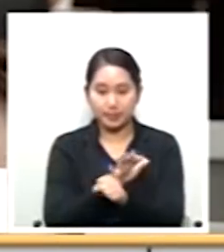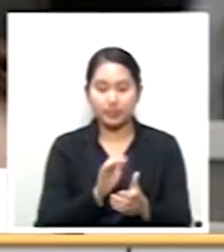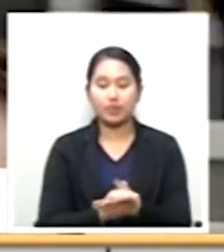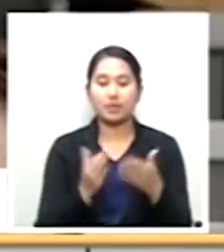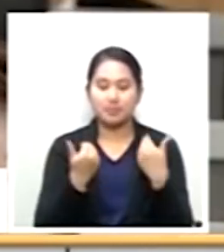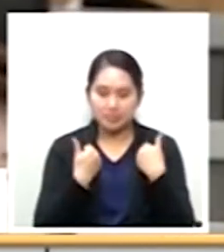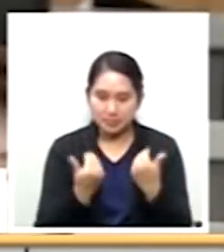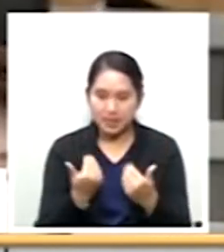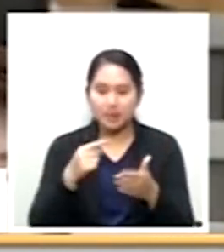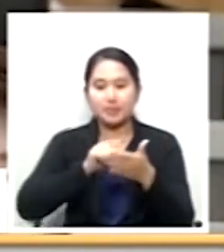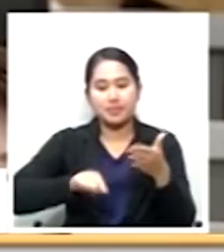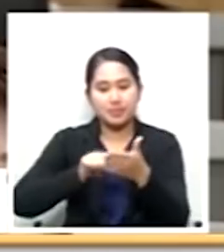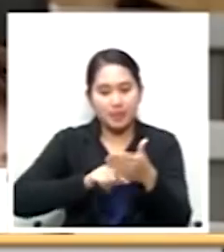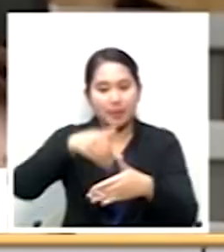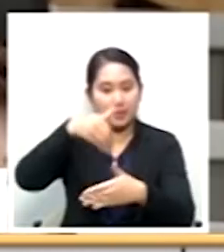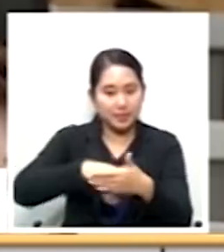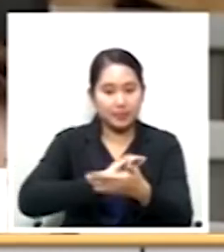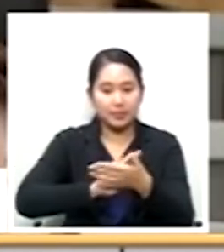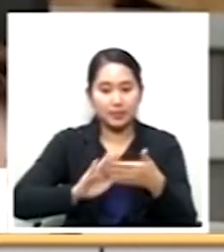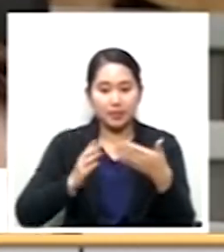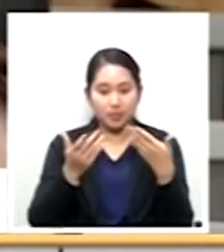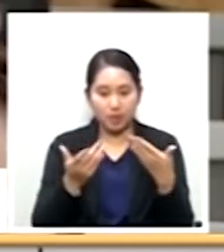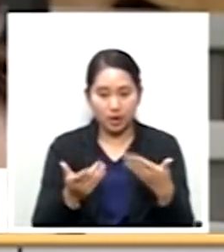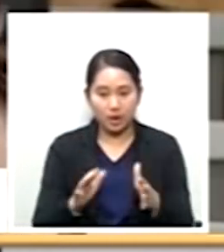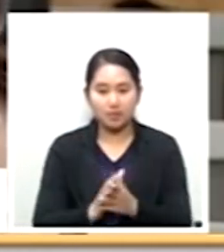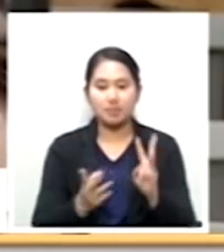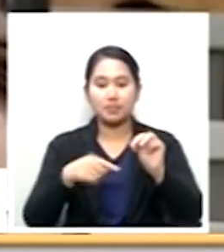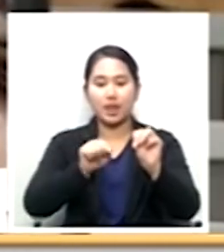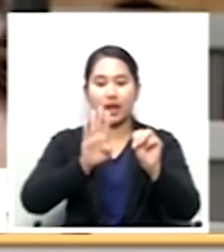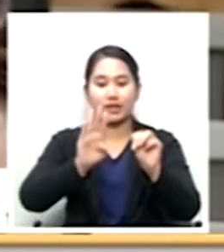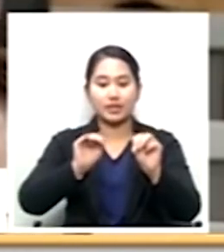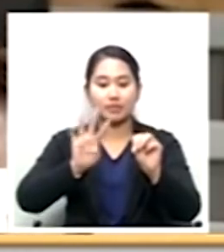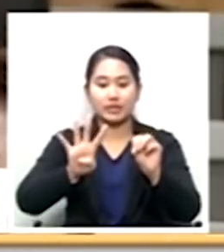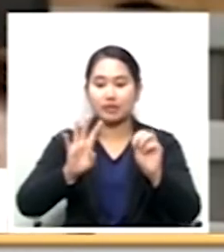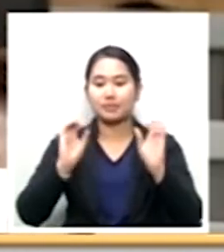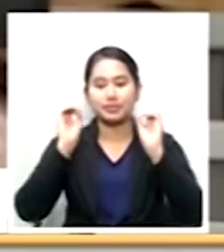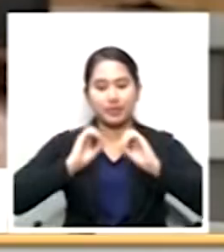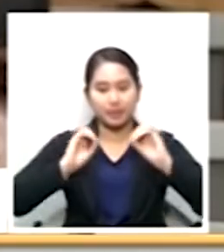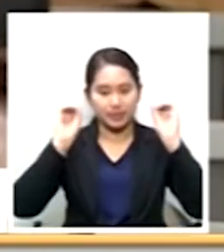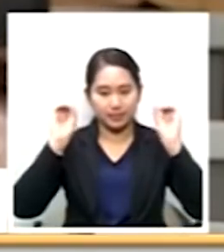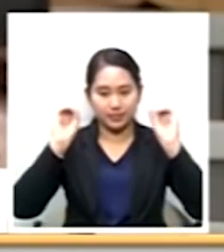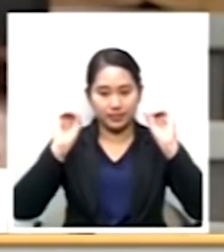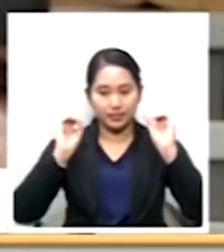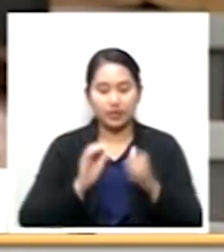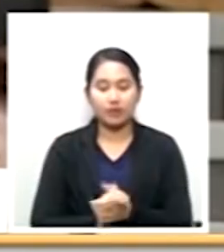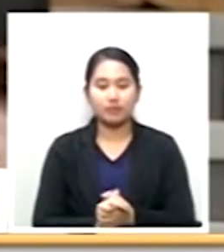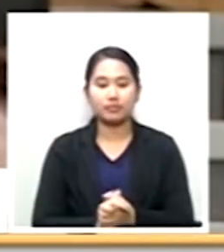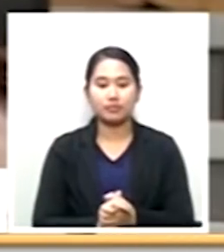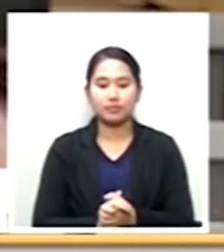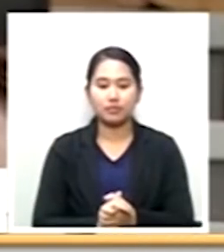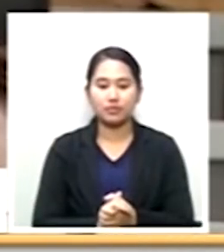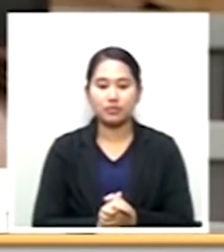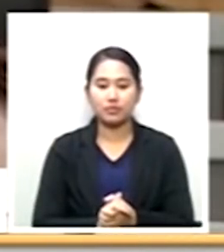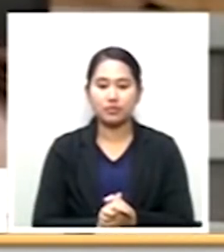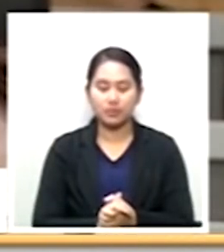ามีการเลือกตั้งเกิดขึ้นแล้วนะครับท่านไม่มีมาตรา44อยู่ในมืออีกแล้วครับท่านไม่มีมนต์วิเศษเหมือนมาตร